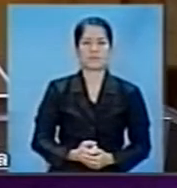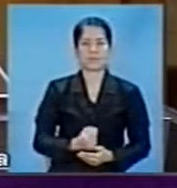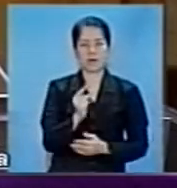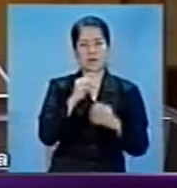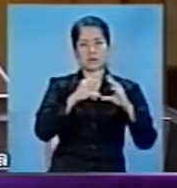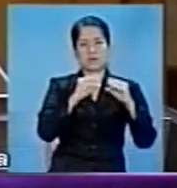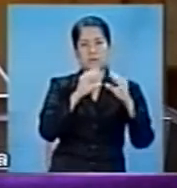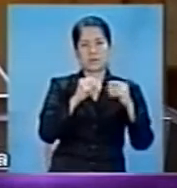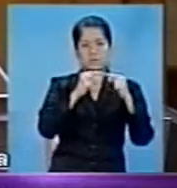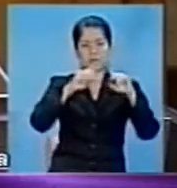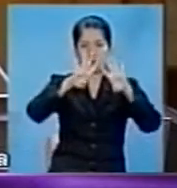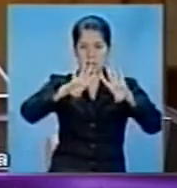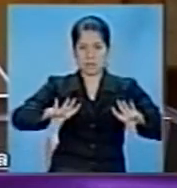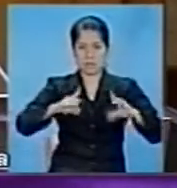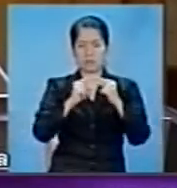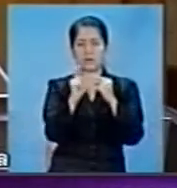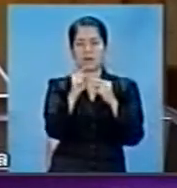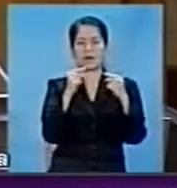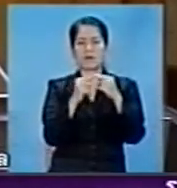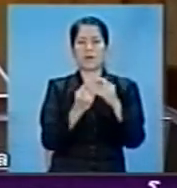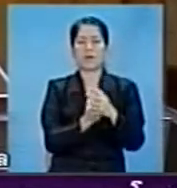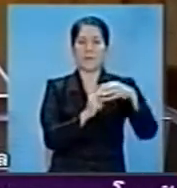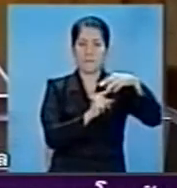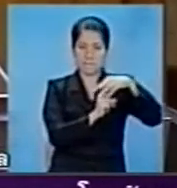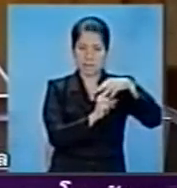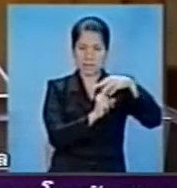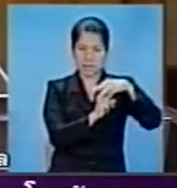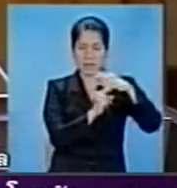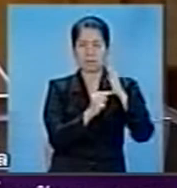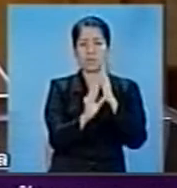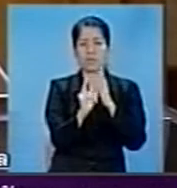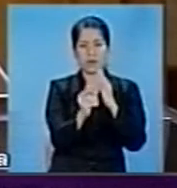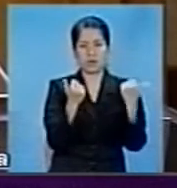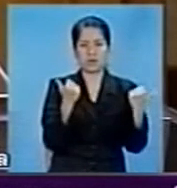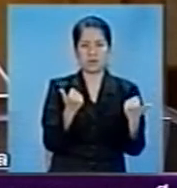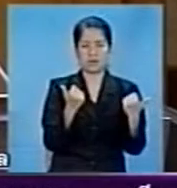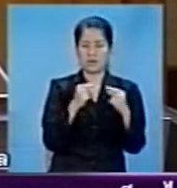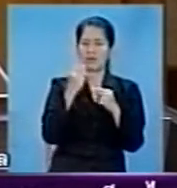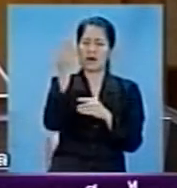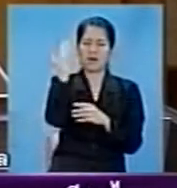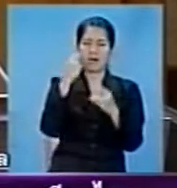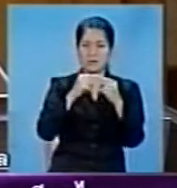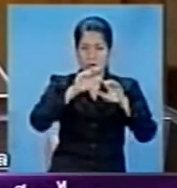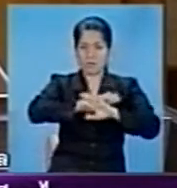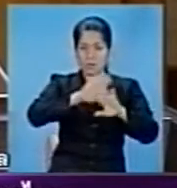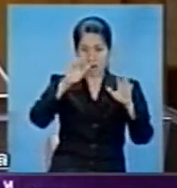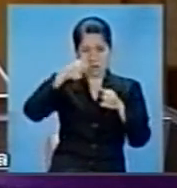ประชุมอาเซียนที่พัทยาในที่สุดก็ต้องยกเลิกไปผมคิดว่าหลายท่านก็จ